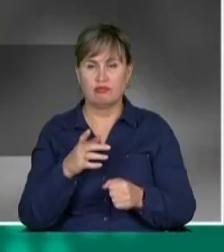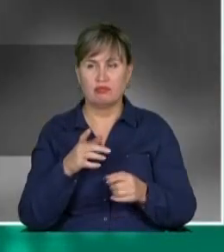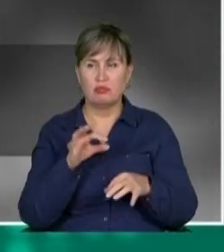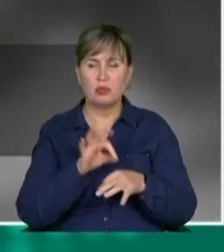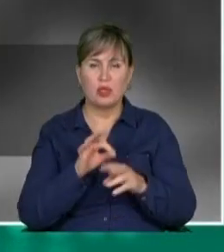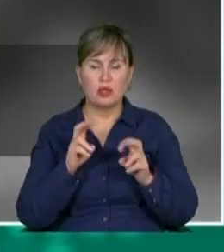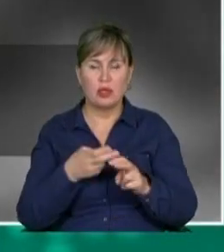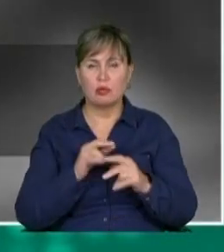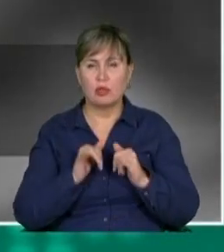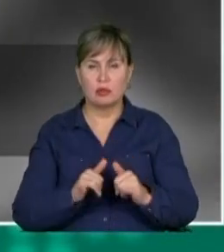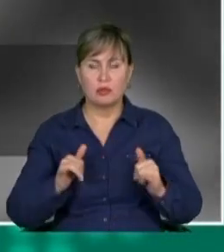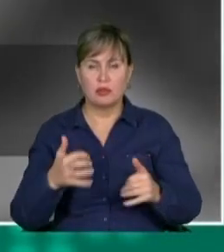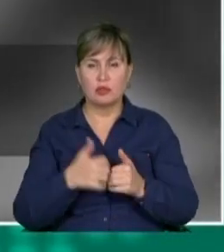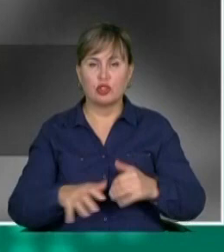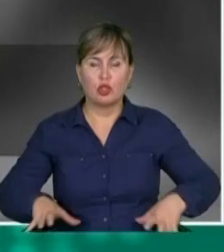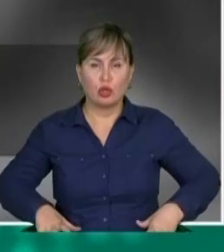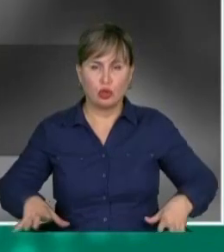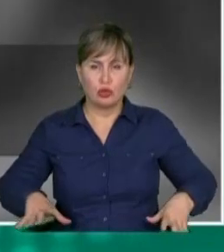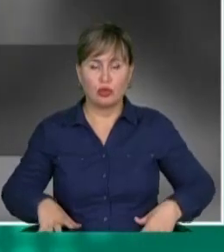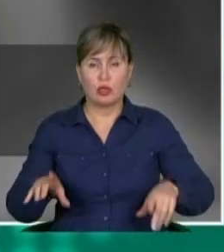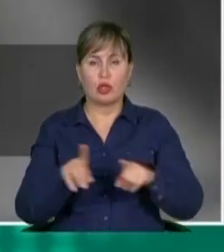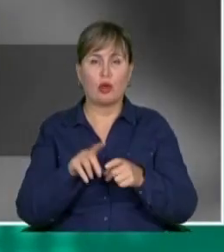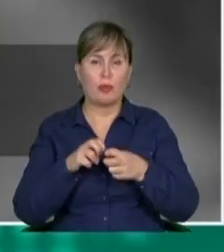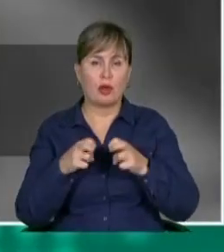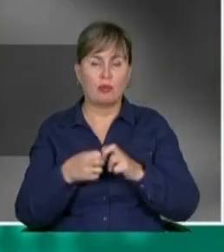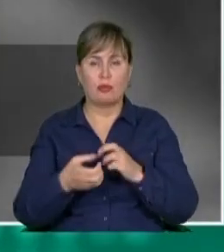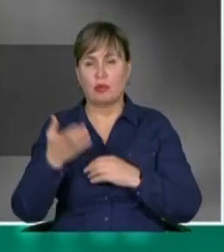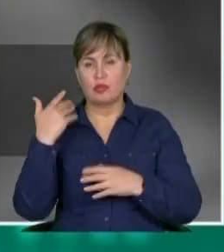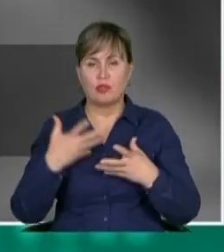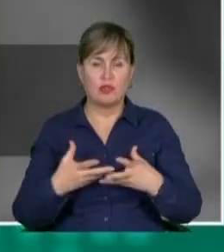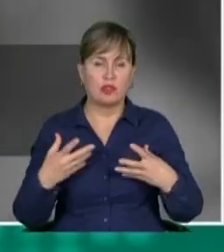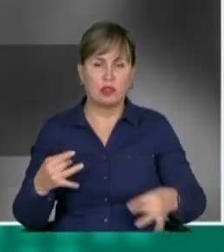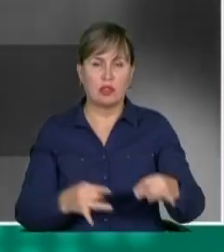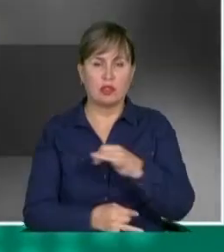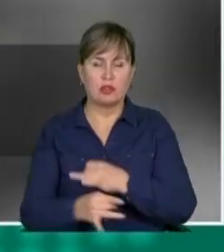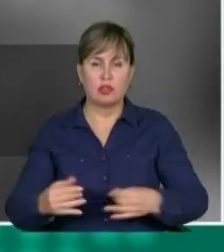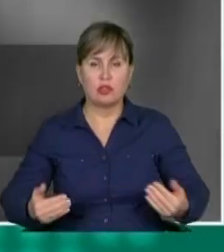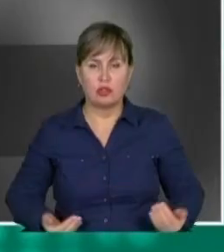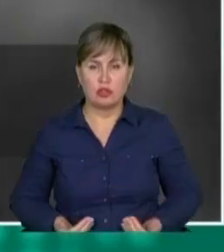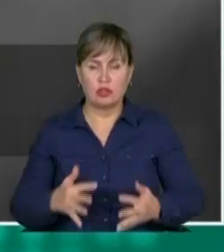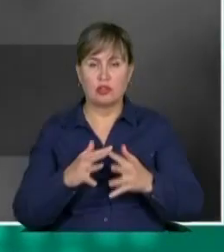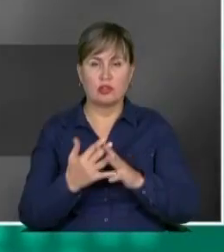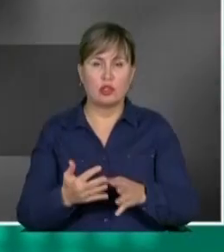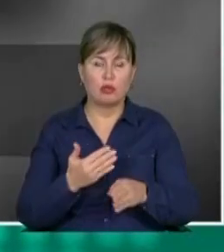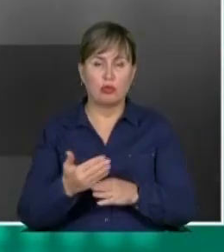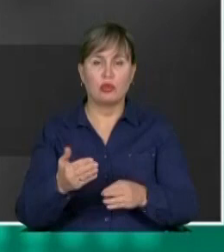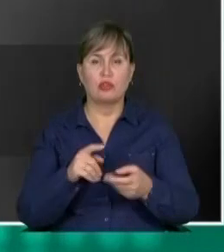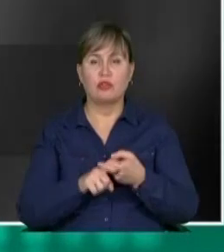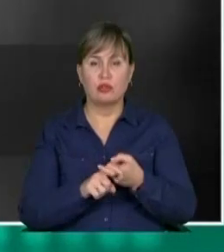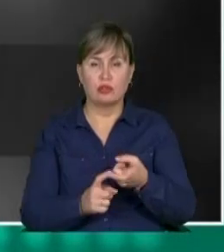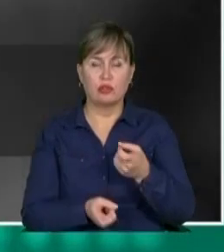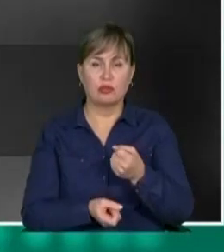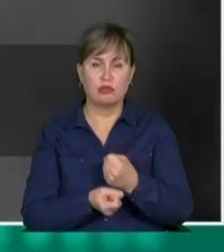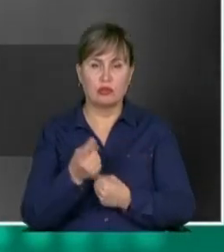которые распространилась среди лошадей о такой проблеме прошлой весной заговорили жители села тке позже вирус нашли у